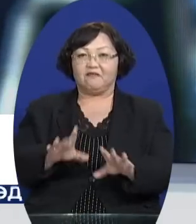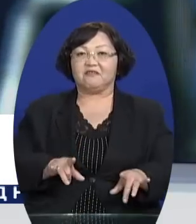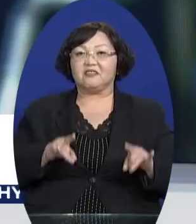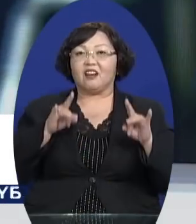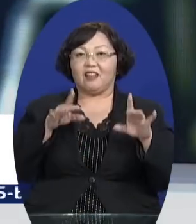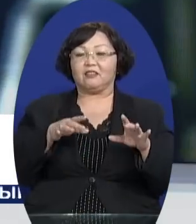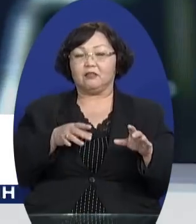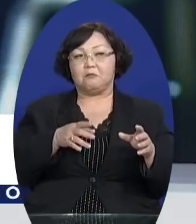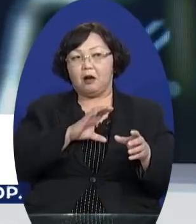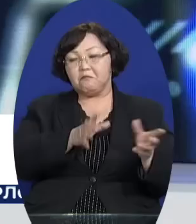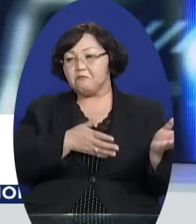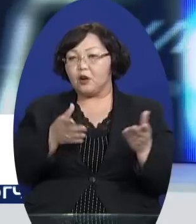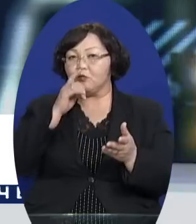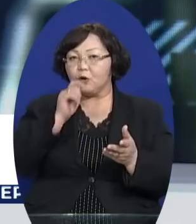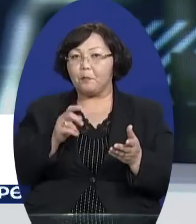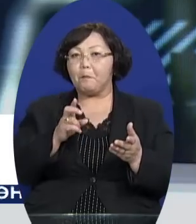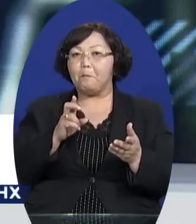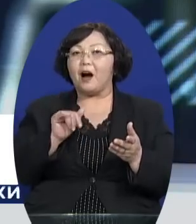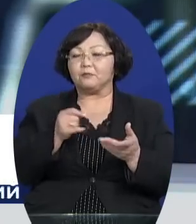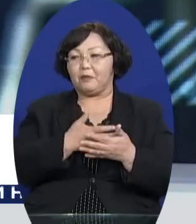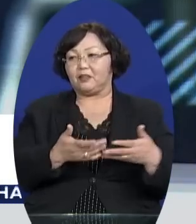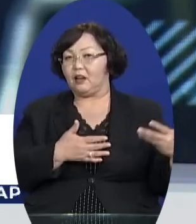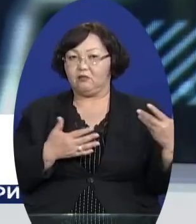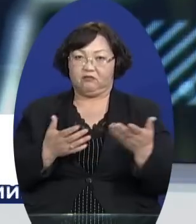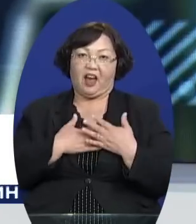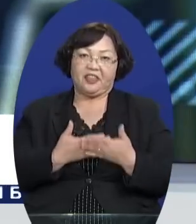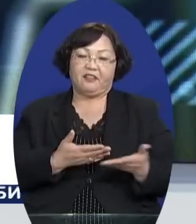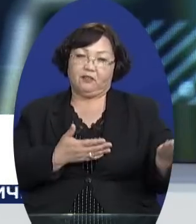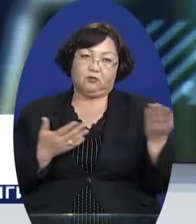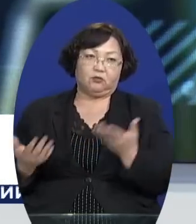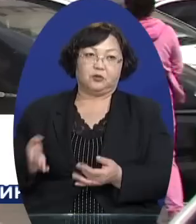багж олон төрлийн үйлдэлийг хийж чадах хамгийн сүүлийн үеийн технологиор бүтээгдсэн байна.